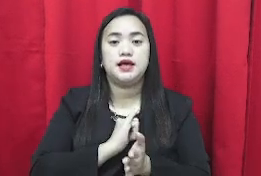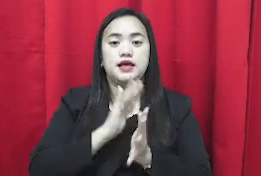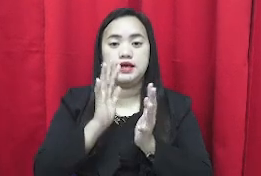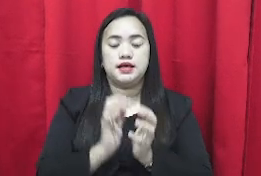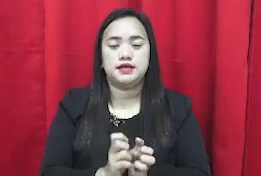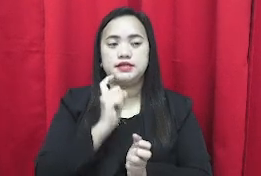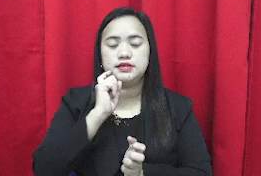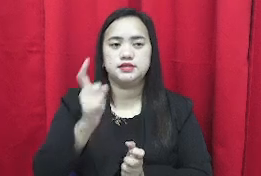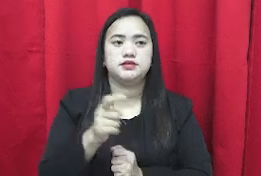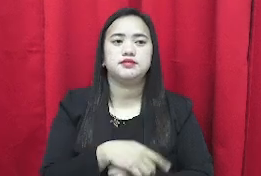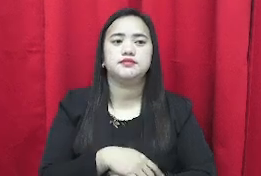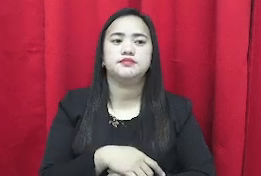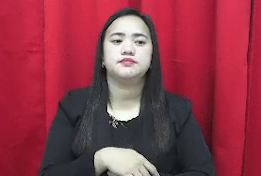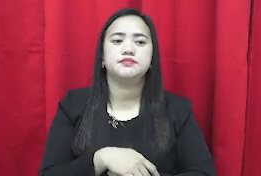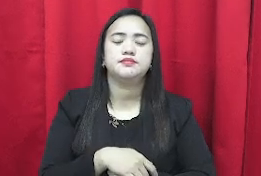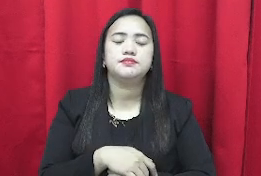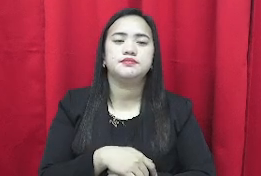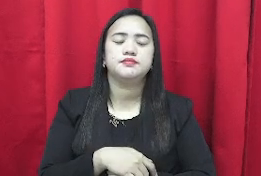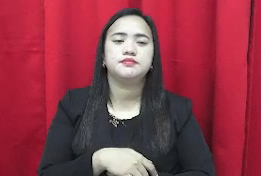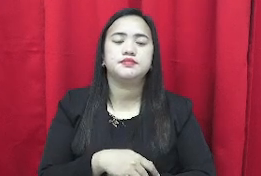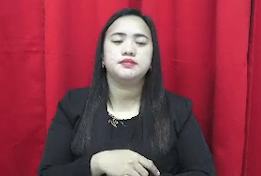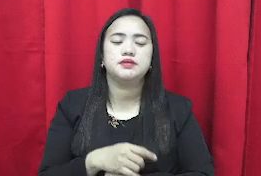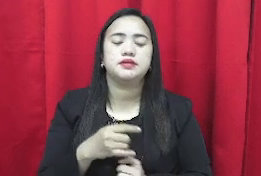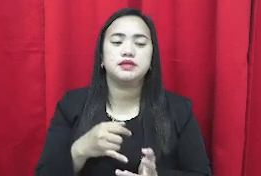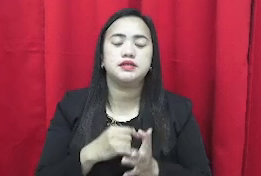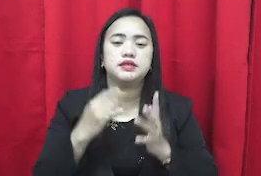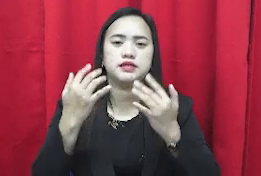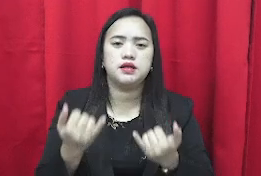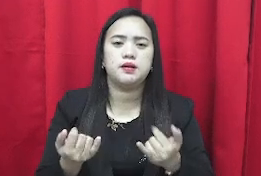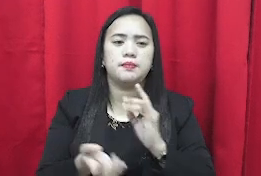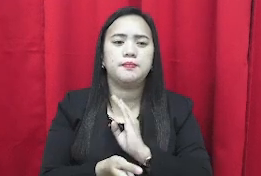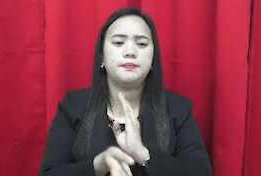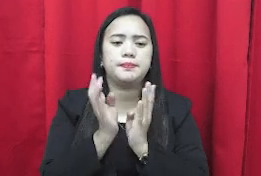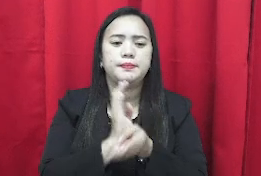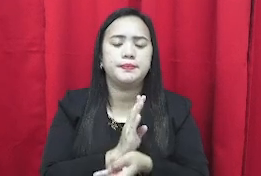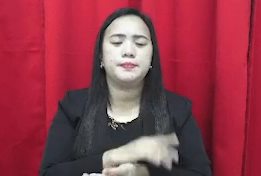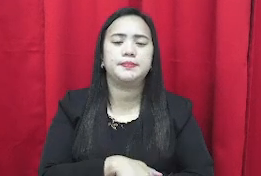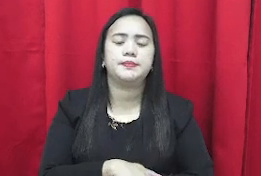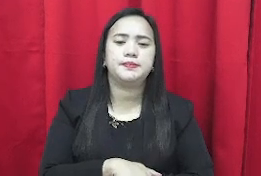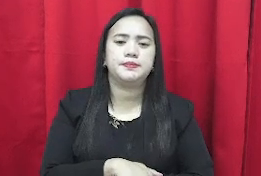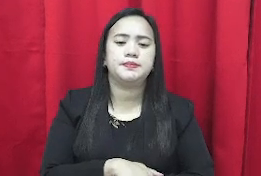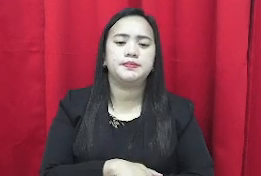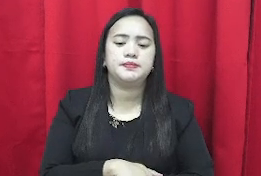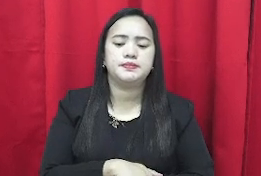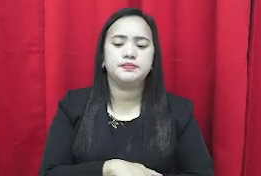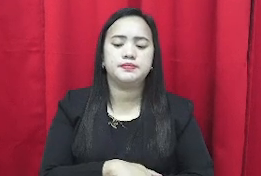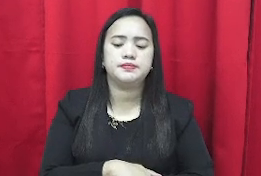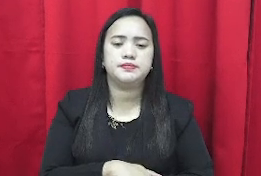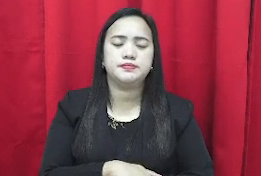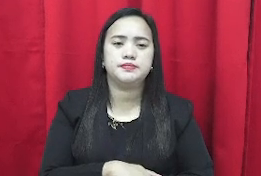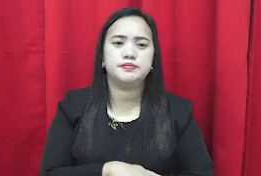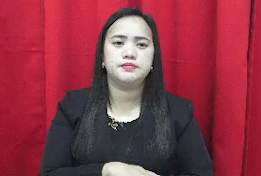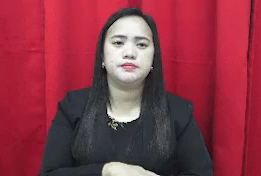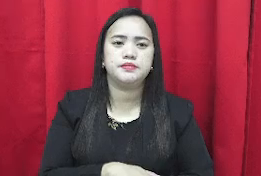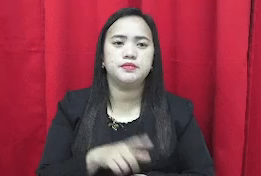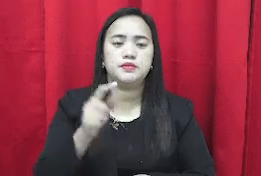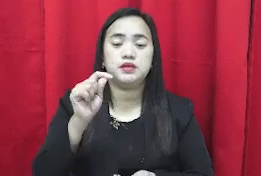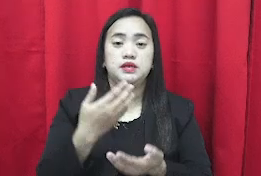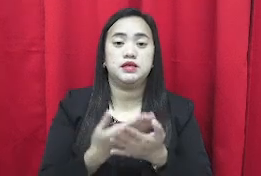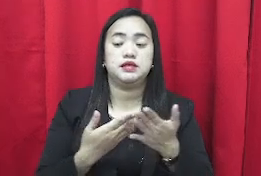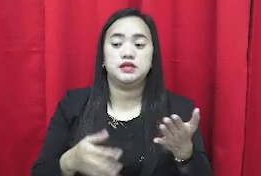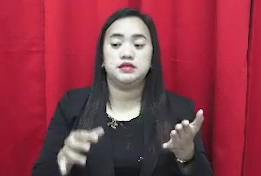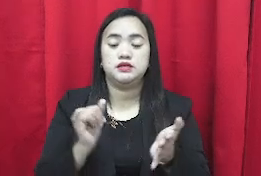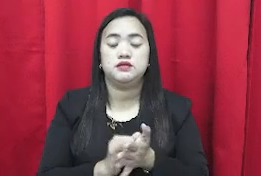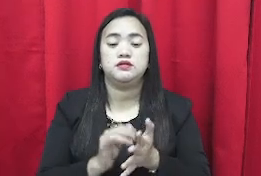sir Rudy sir Joo na kapaki-pakinabang sa aking mga anak yung mga dinaanan nilang